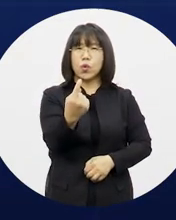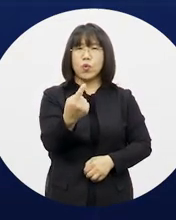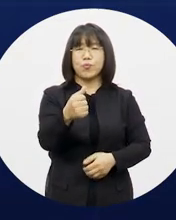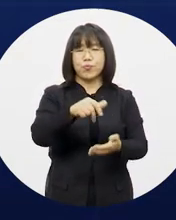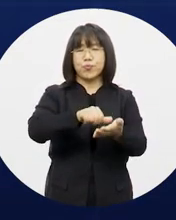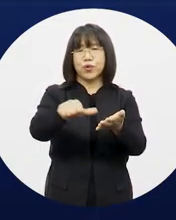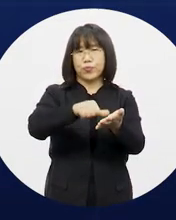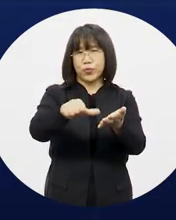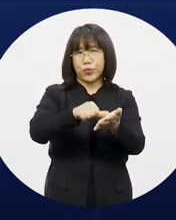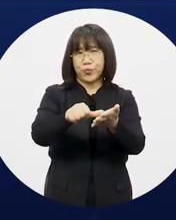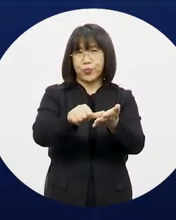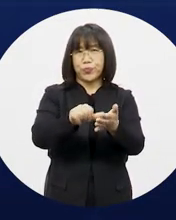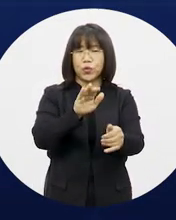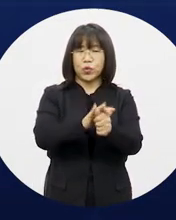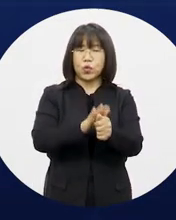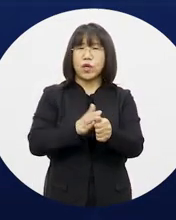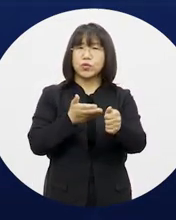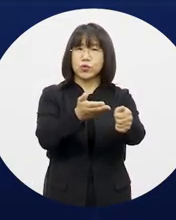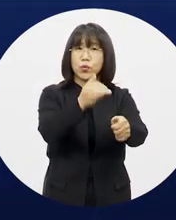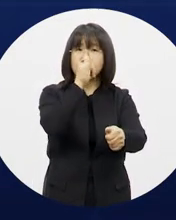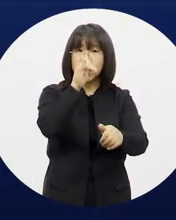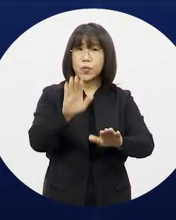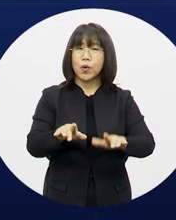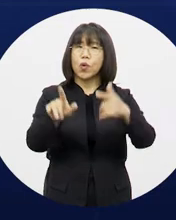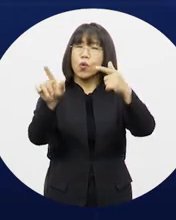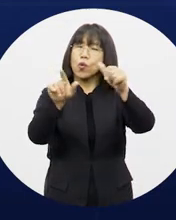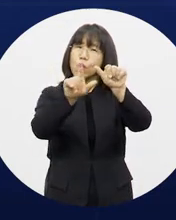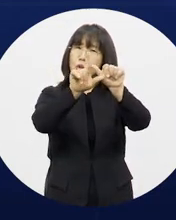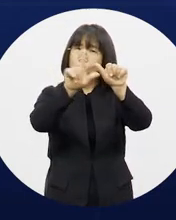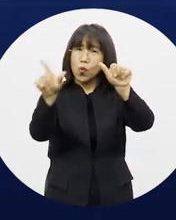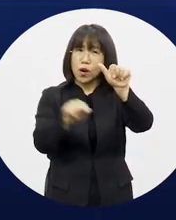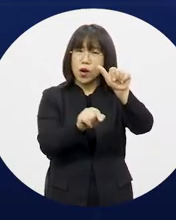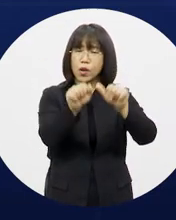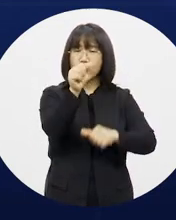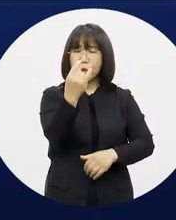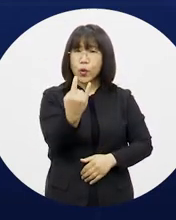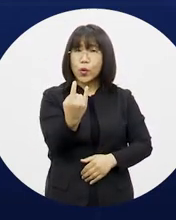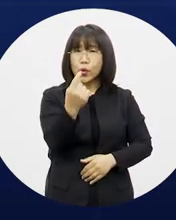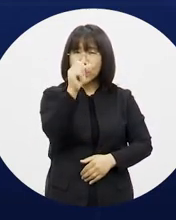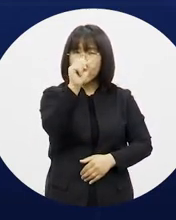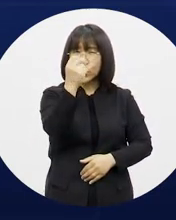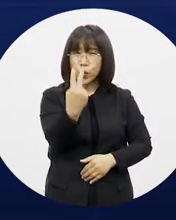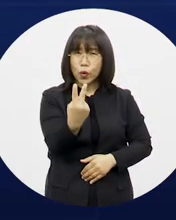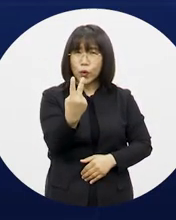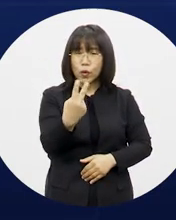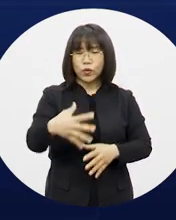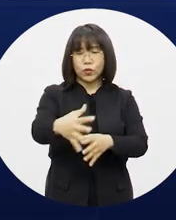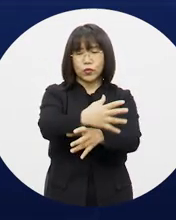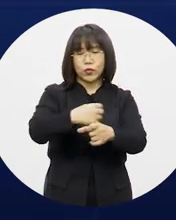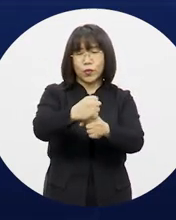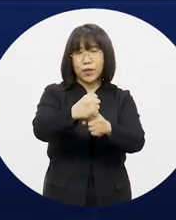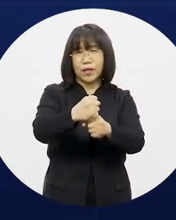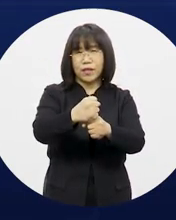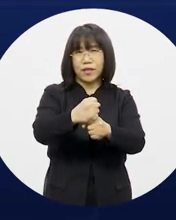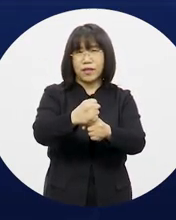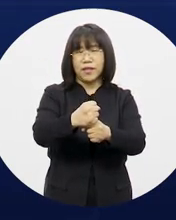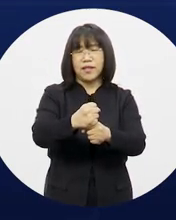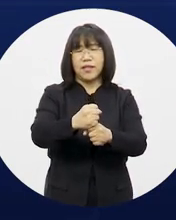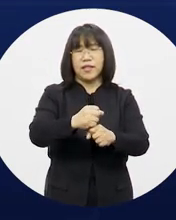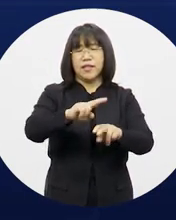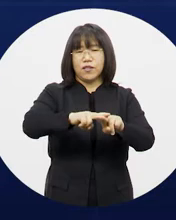등 조호물품을 제공하고 있는데요. 5월 가정의 달을 맞아 효꾸러미를 만들어 제가 치매